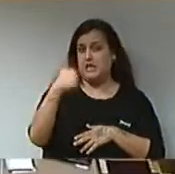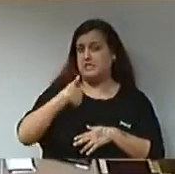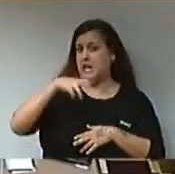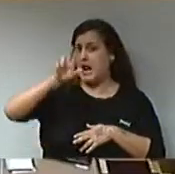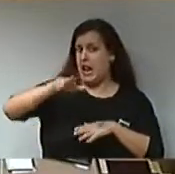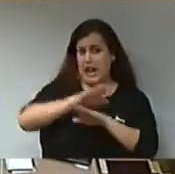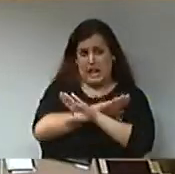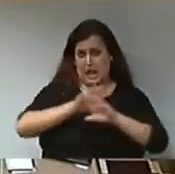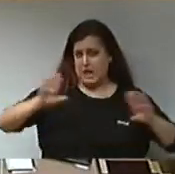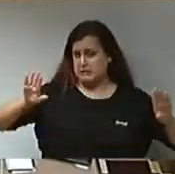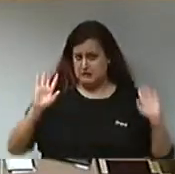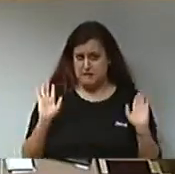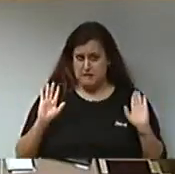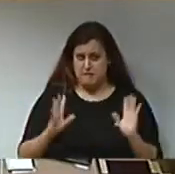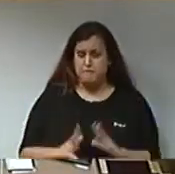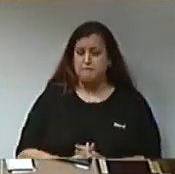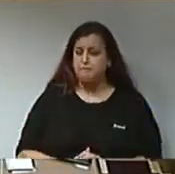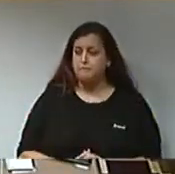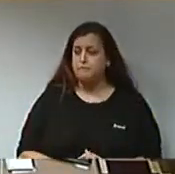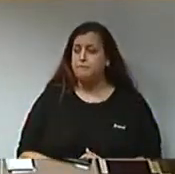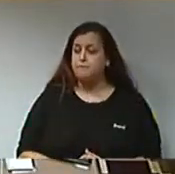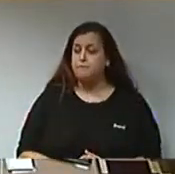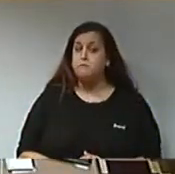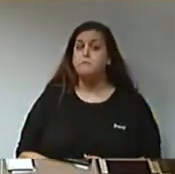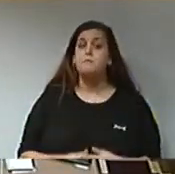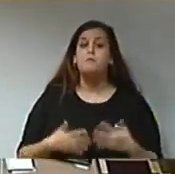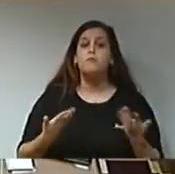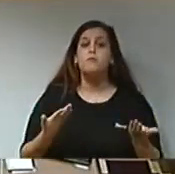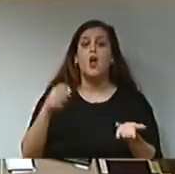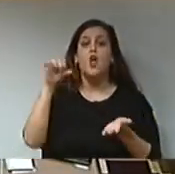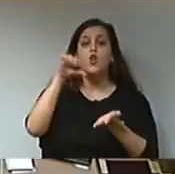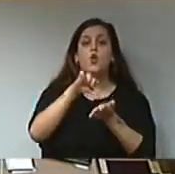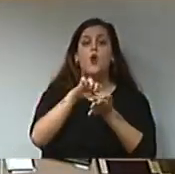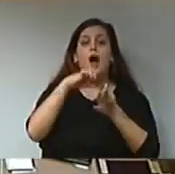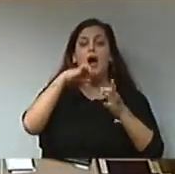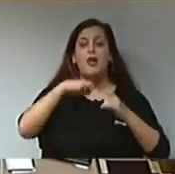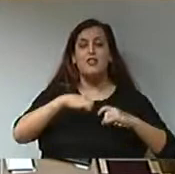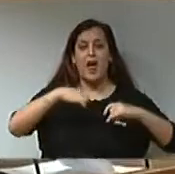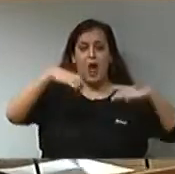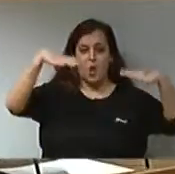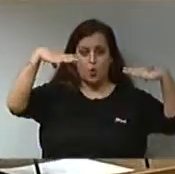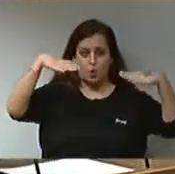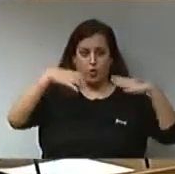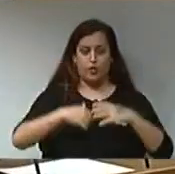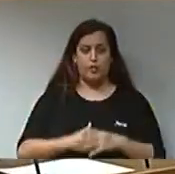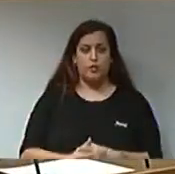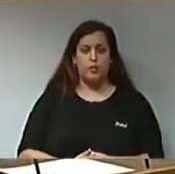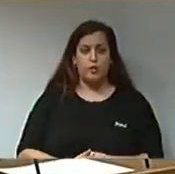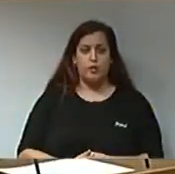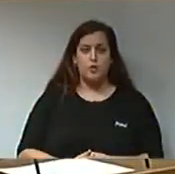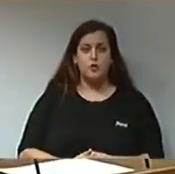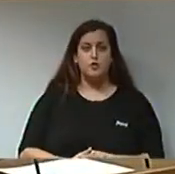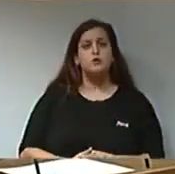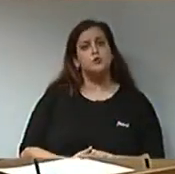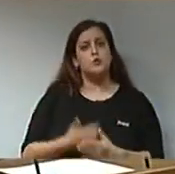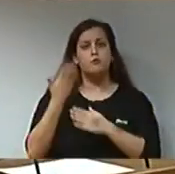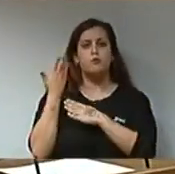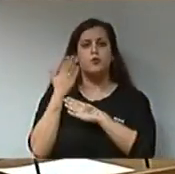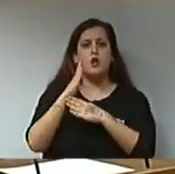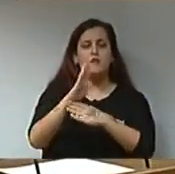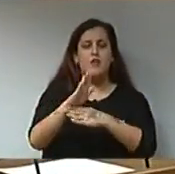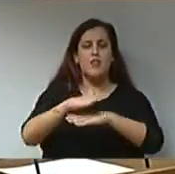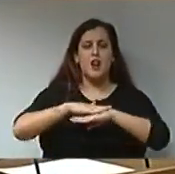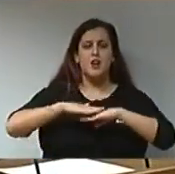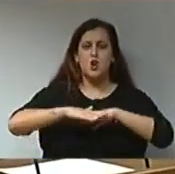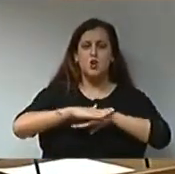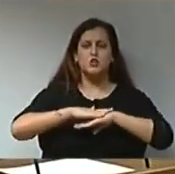sí que la van atraure. Ciutat de la Llum. Usted como portavoz del Consejo en ese momento está ya resignada